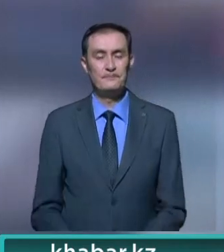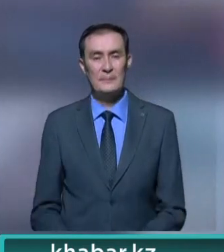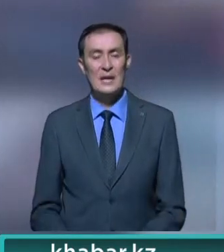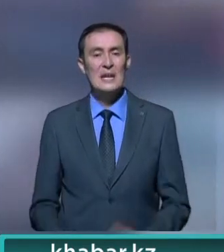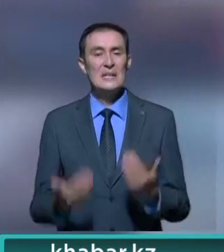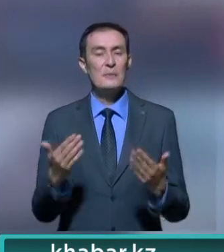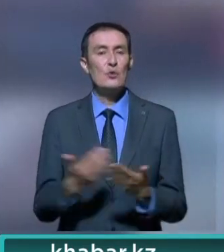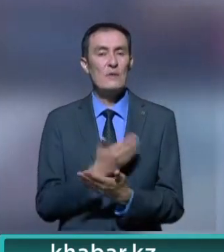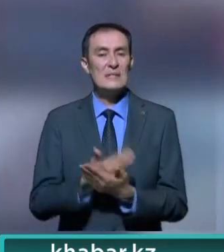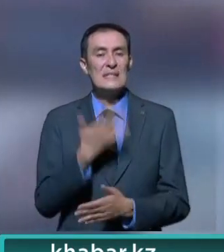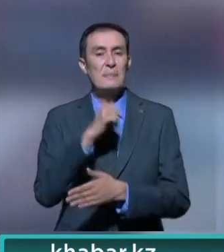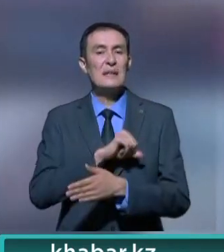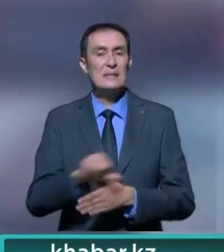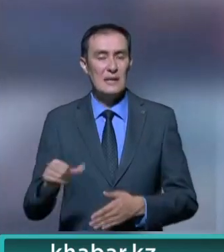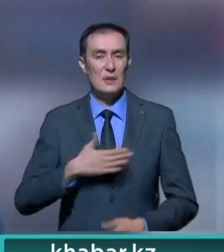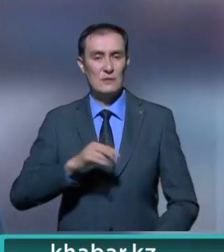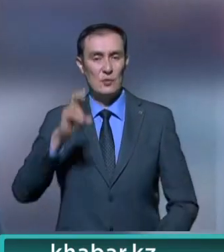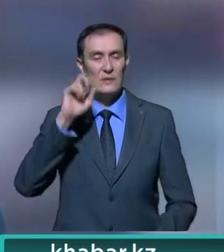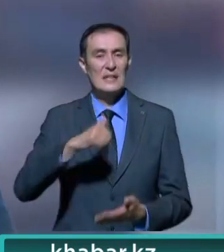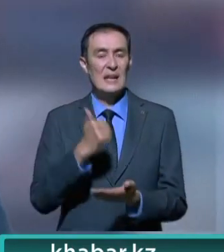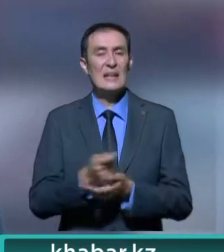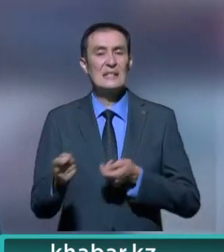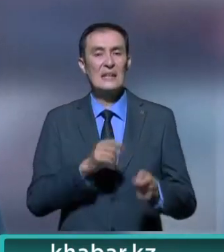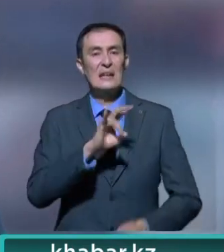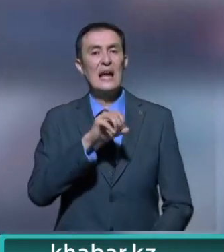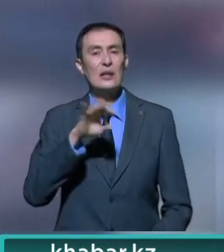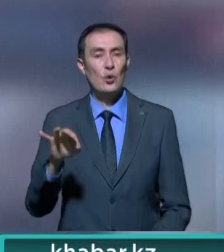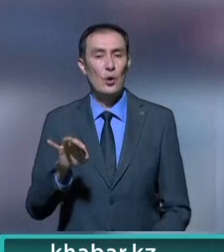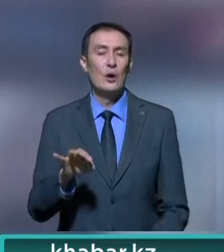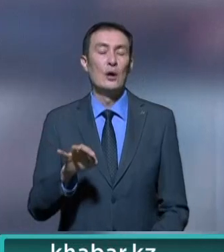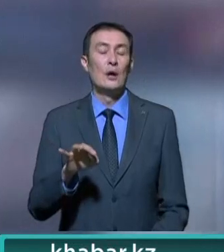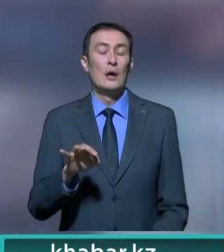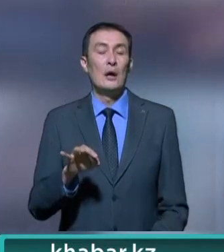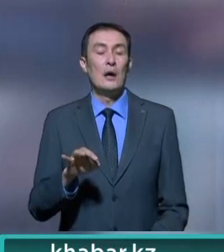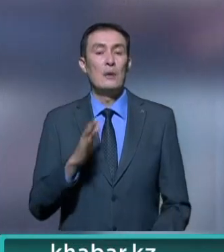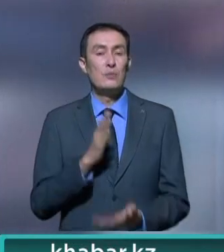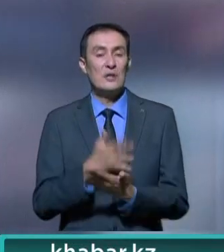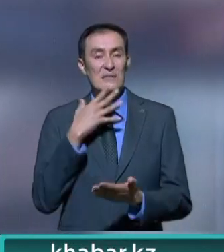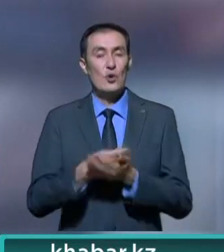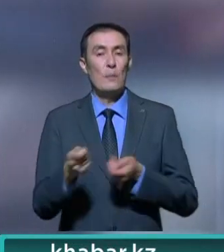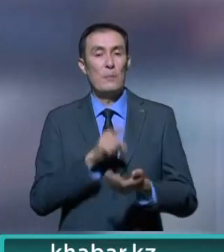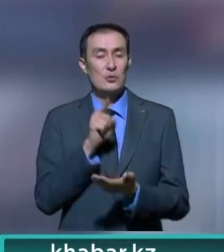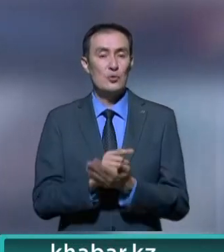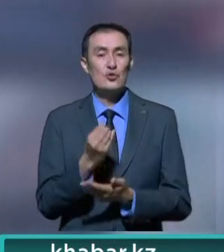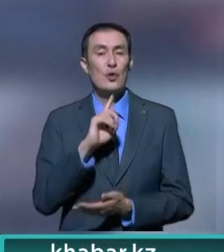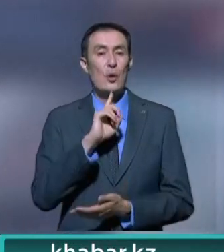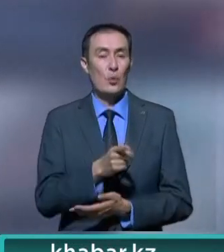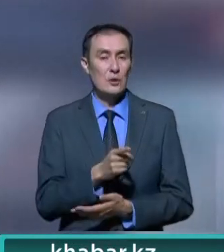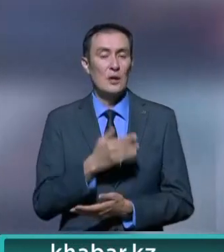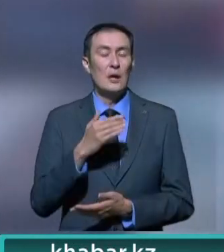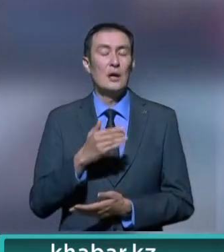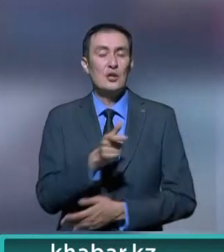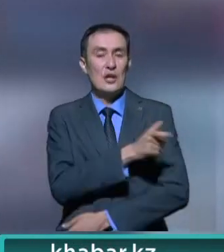Теперь расскажем о том, что происходит за пределами нашей страны. Генеральный секретарь НАТО Йенс Столтенберг останется на своем посту еще на год.